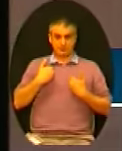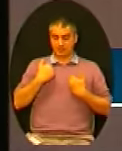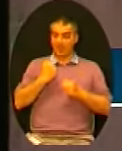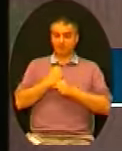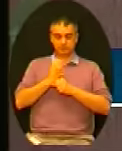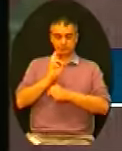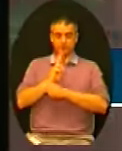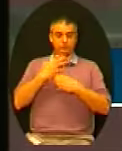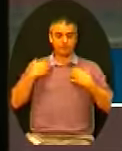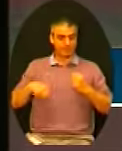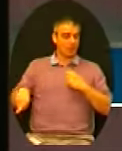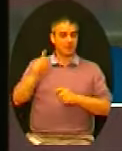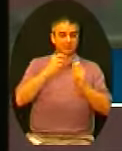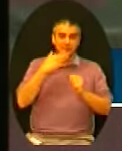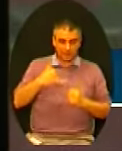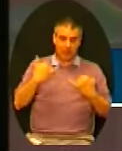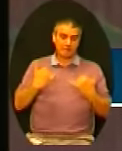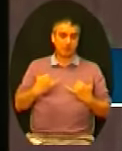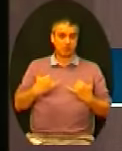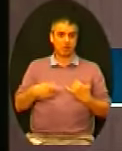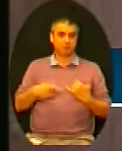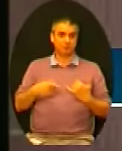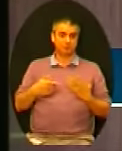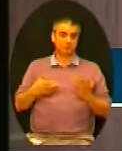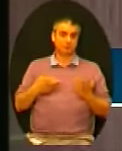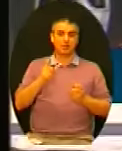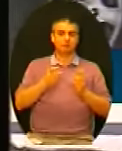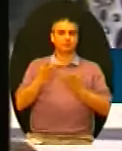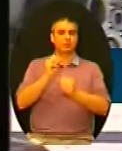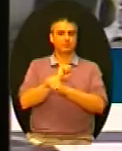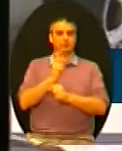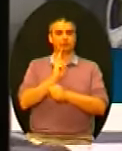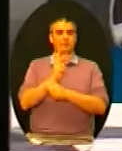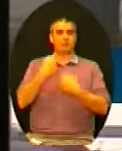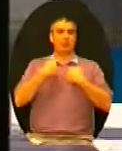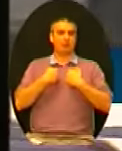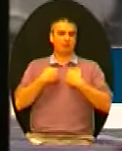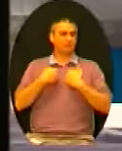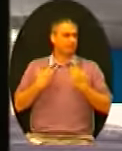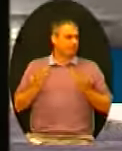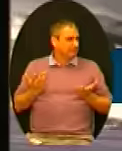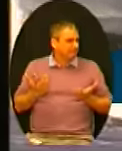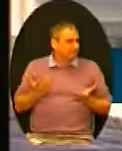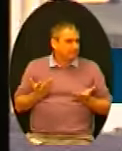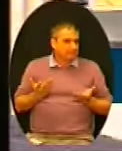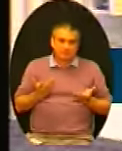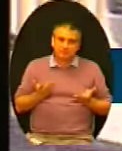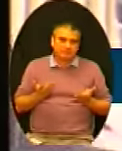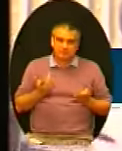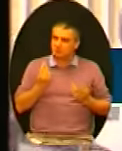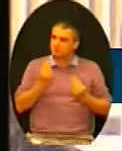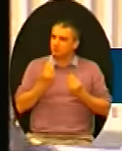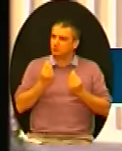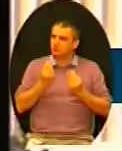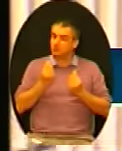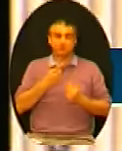עשיתי על מנת לשמור על ביטחונם של אזרחי ישראל, והיום אנשי שירות בתי הסוהר ישמרו עליי. היה פה